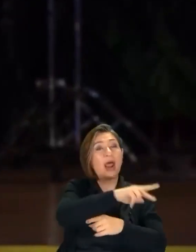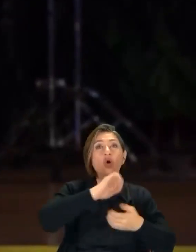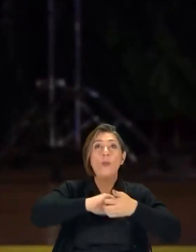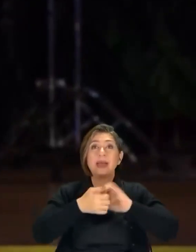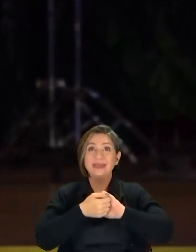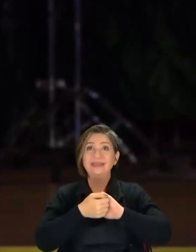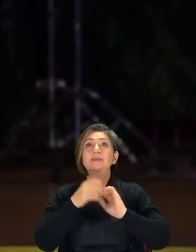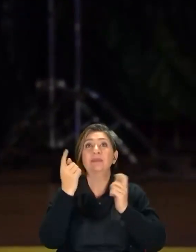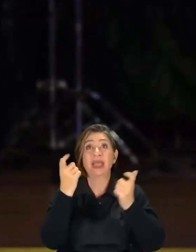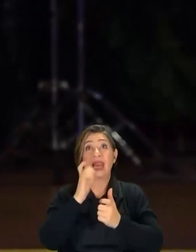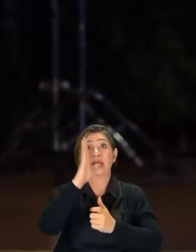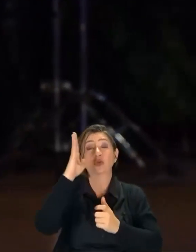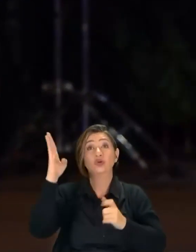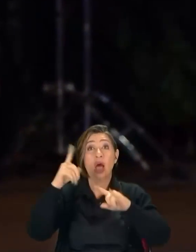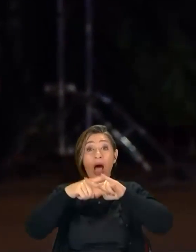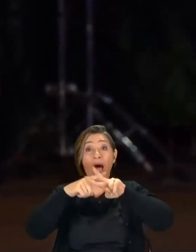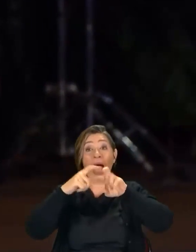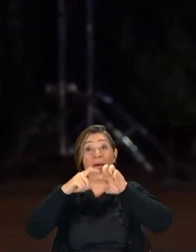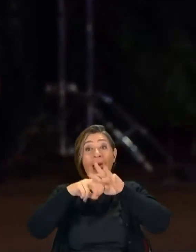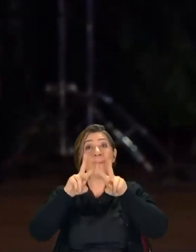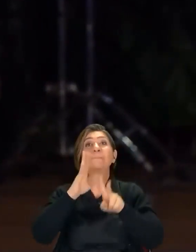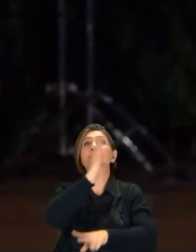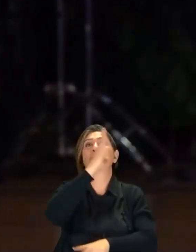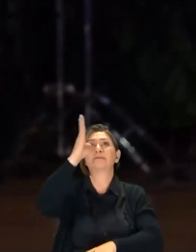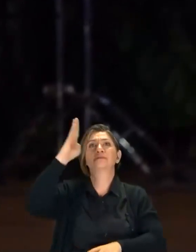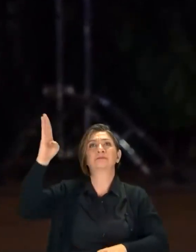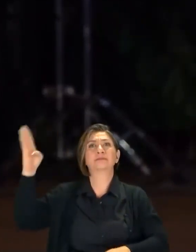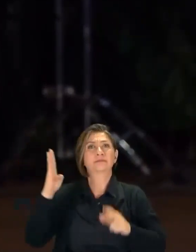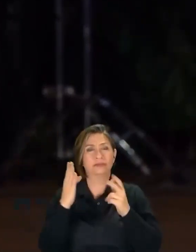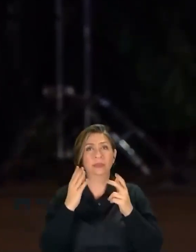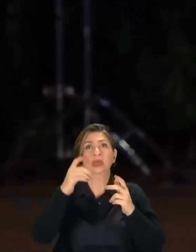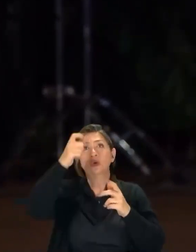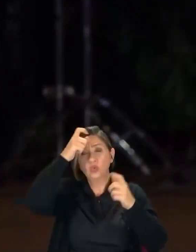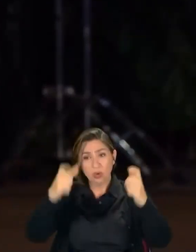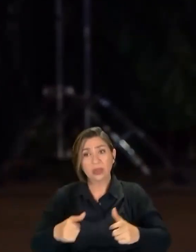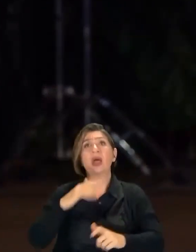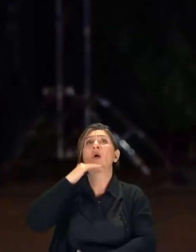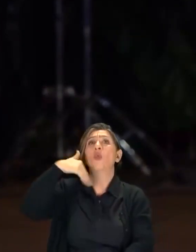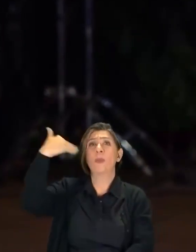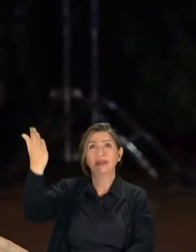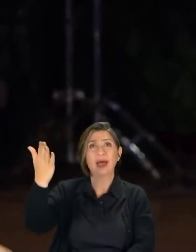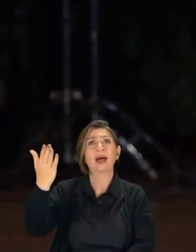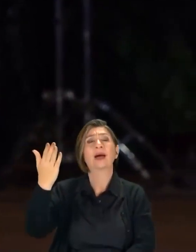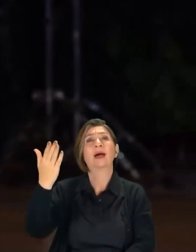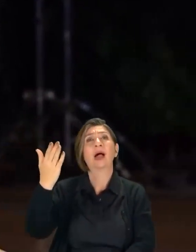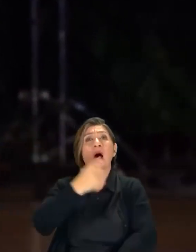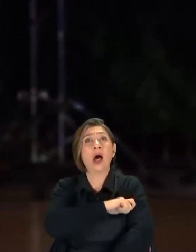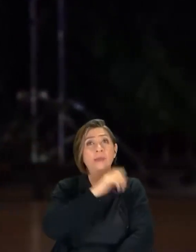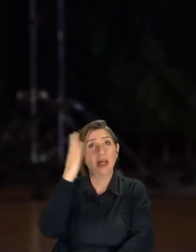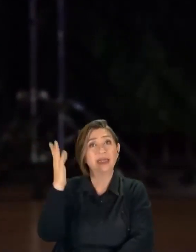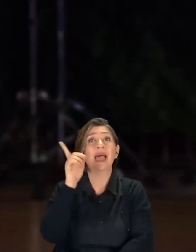oyunlarıyla bir yerlere gidiyoruz Şu anda Harem kabari dolaştırıyor her yerde Hem e yurt içinde hem yurt dışında Eee